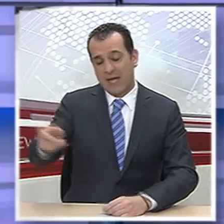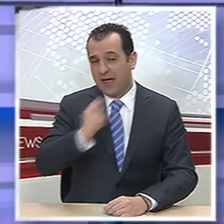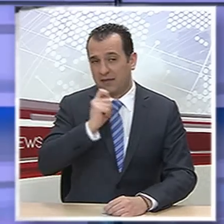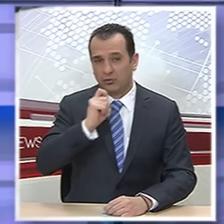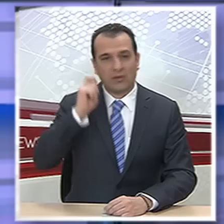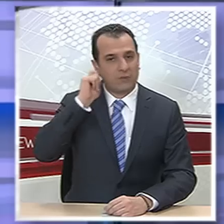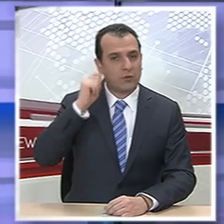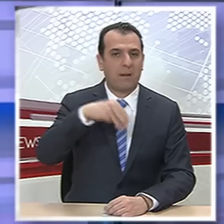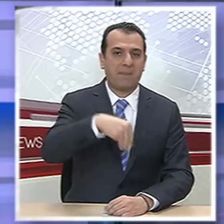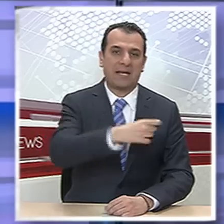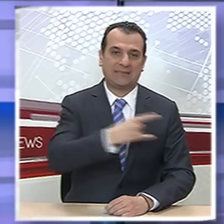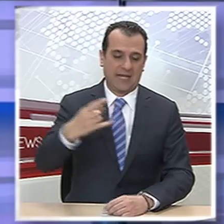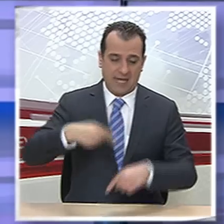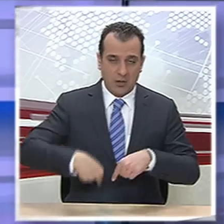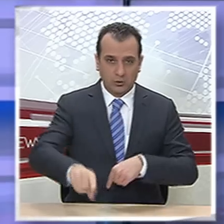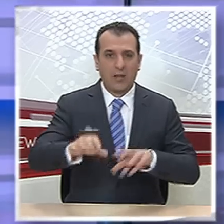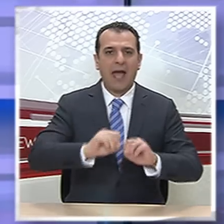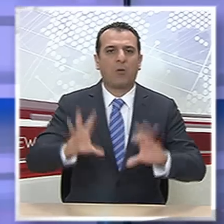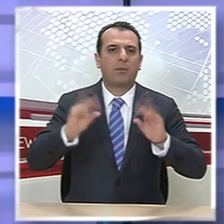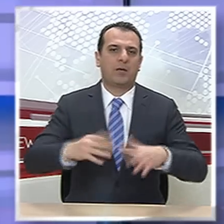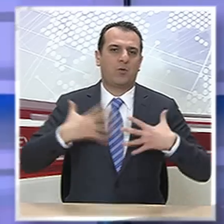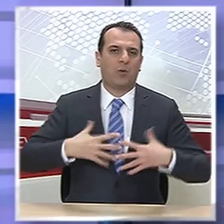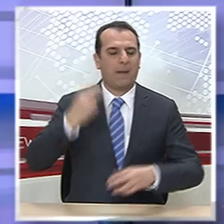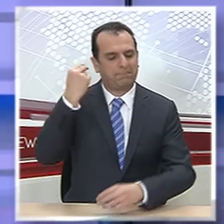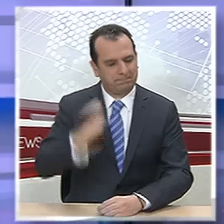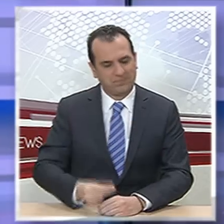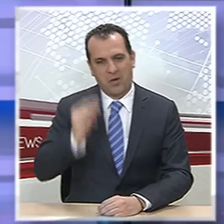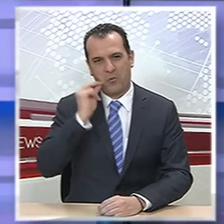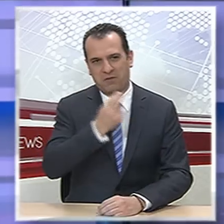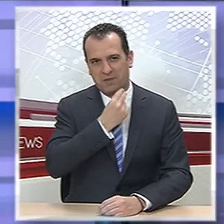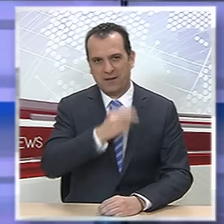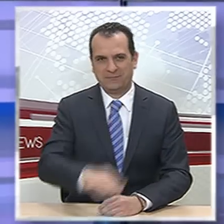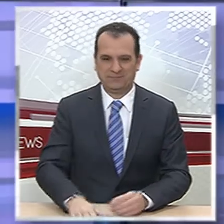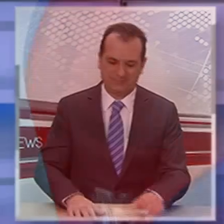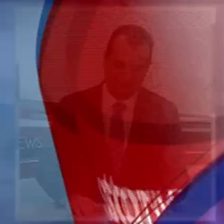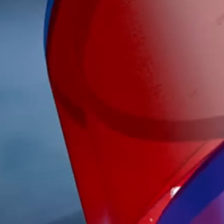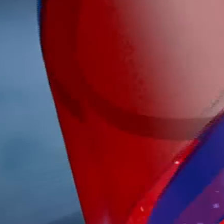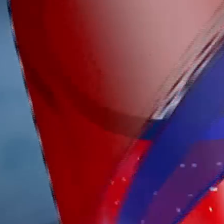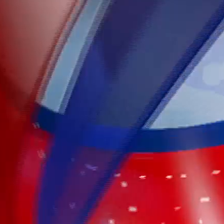στις 8 παρα 10 με τη Μάρα Ζαχαρέα. Δείτε τώρα το Shopping Star από εμάς. Καλό σας απόγευμα.